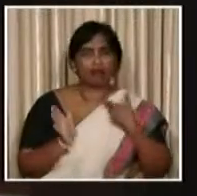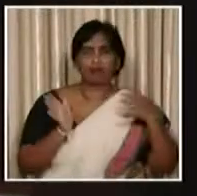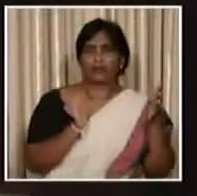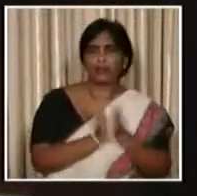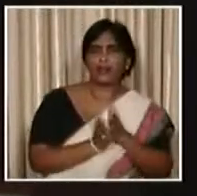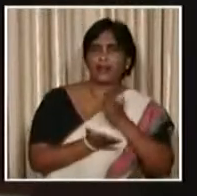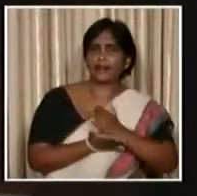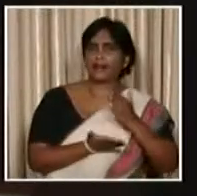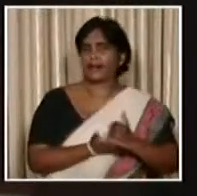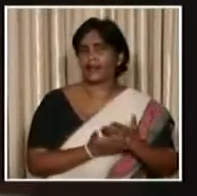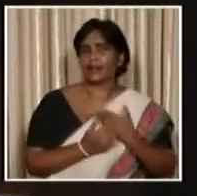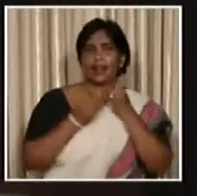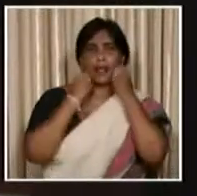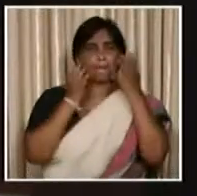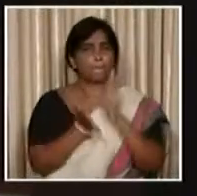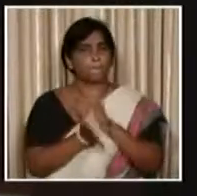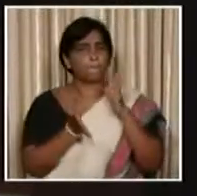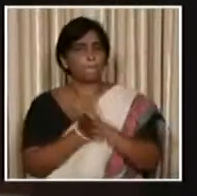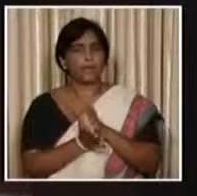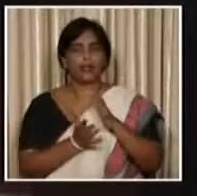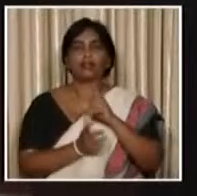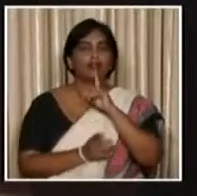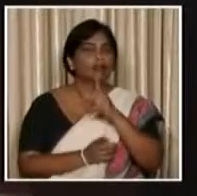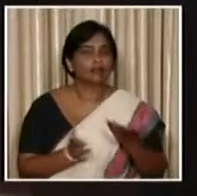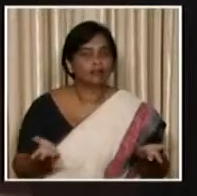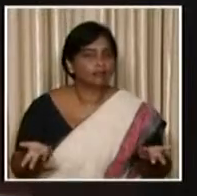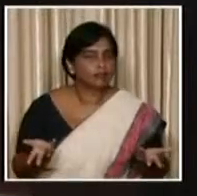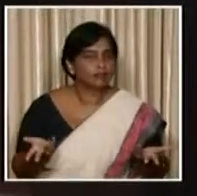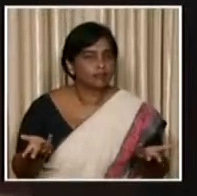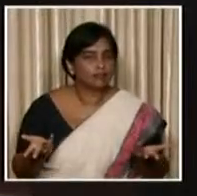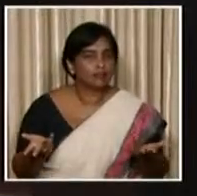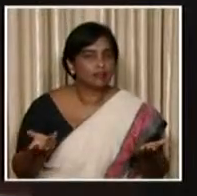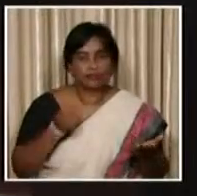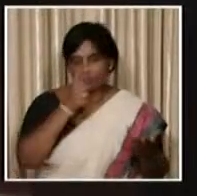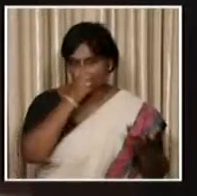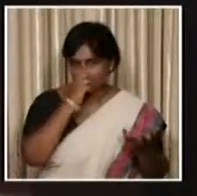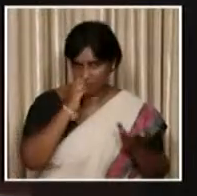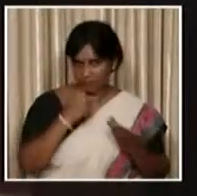එක්ක කේක් කපලා හැපි බර්ත්ඩේ ටු යූ කියන්නේ ආ